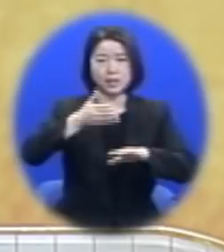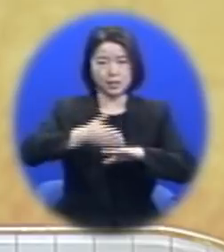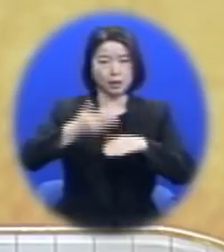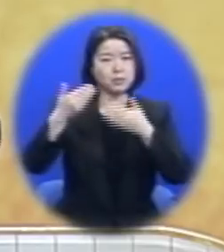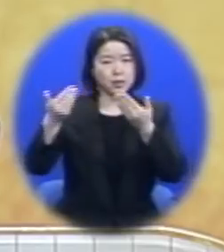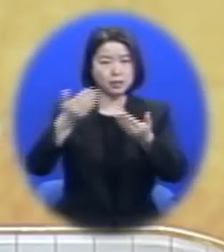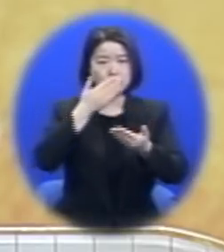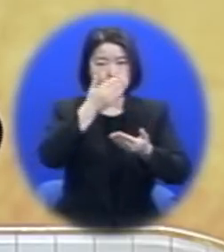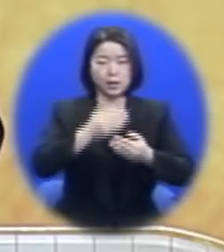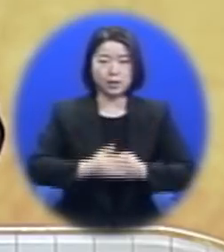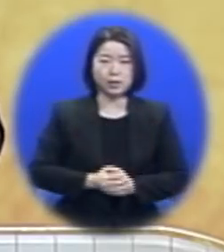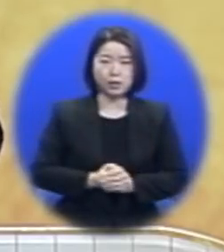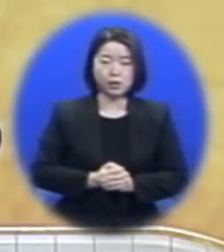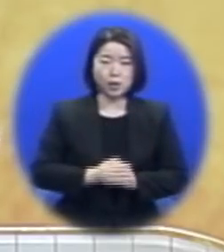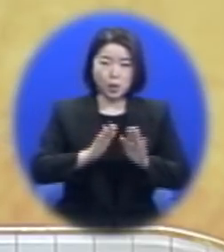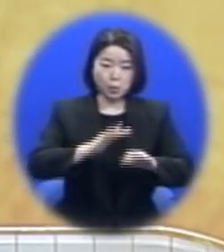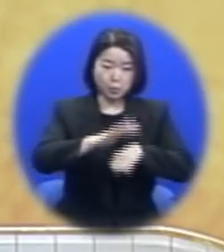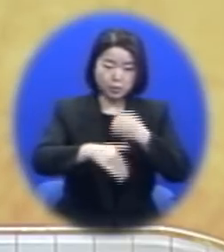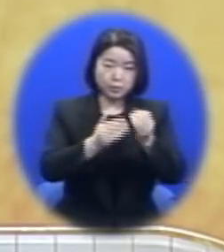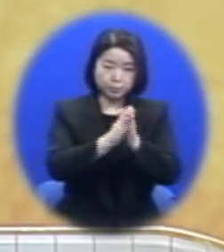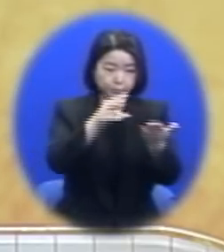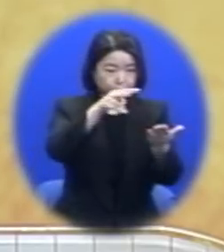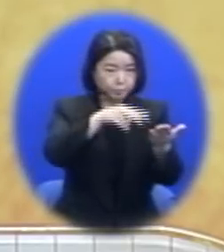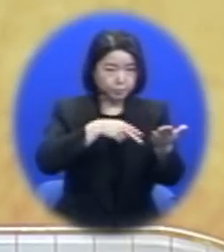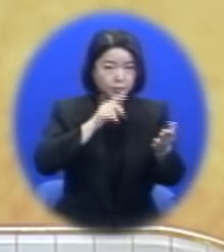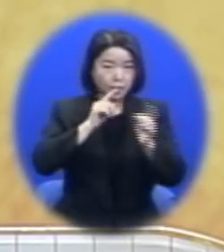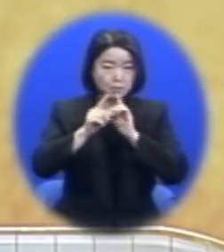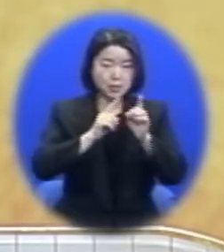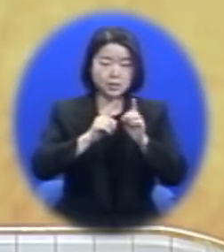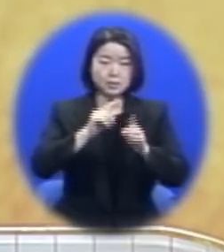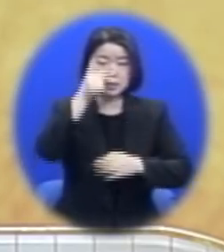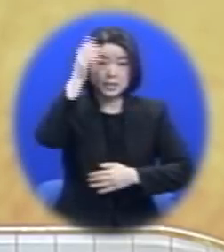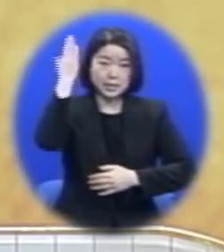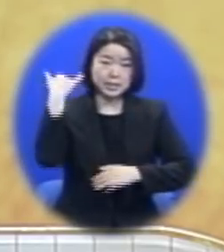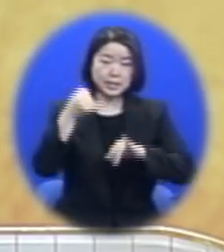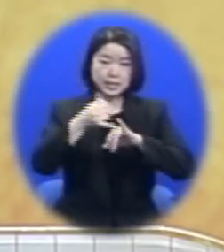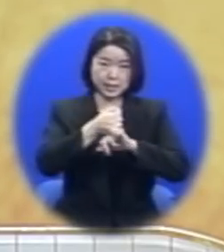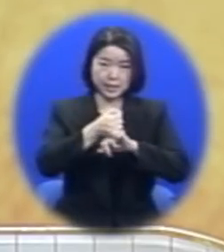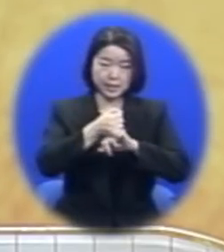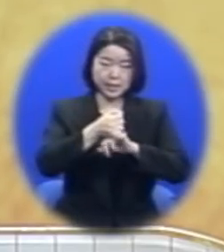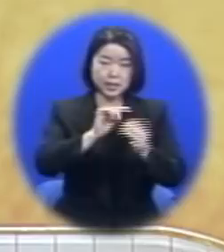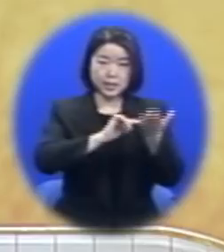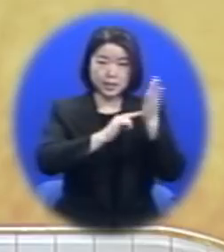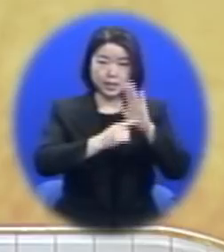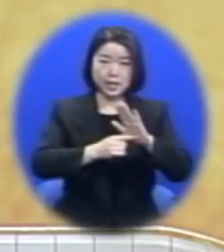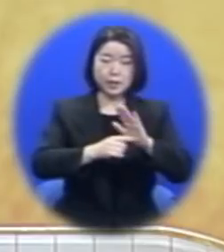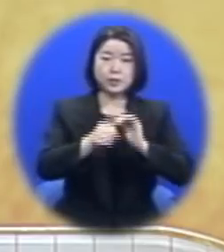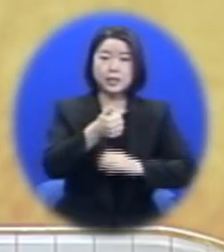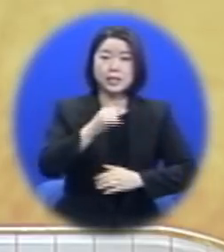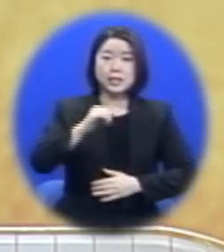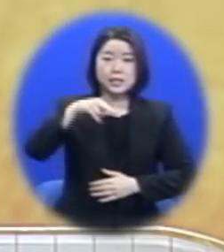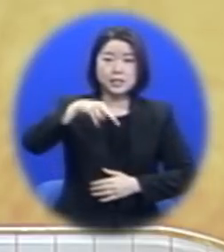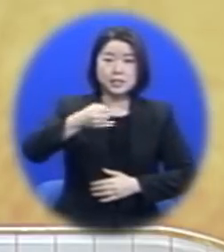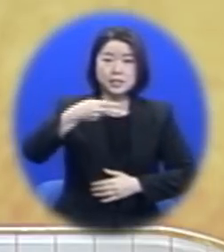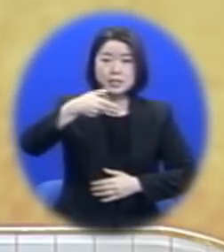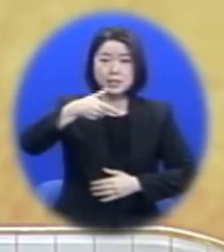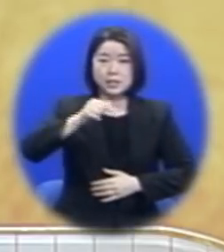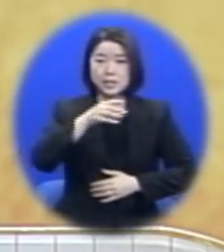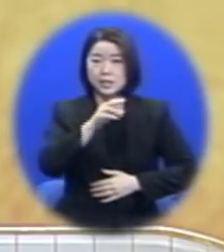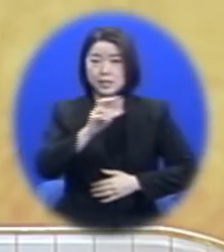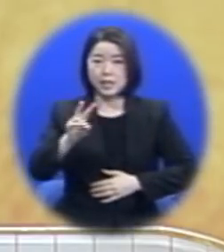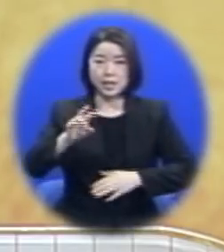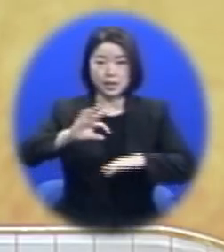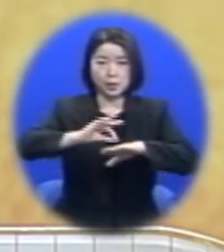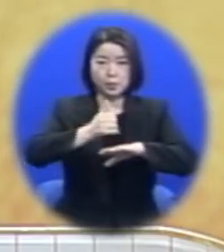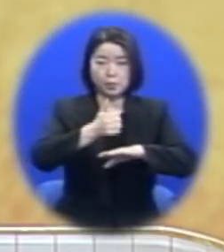오늘 우리가 읽은 본문의 말씀은 구약에 나오는 히스기야 왕의 기도입니다. 그 히스기야